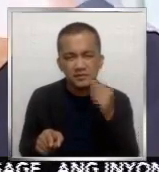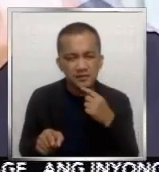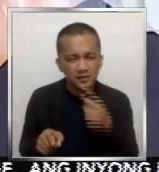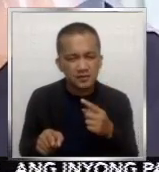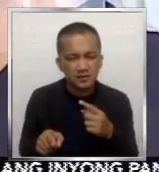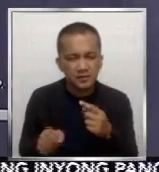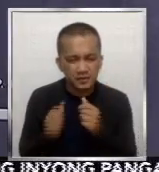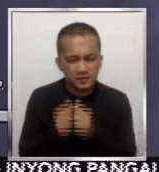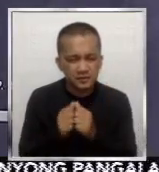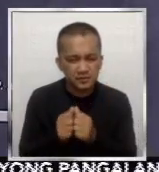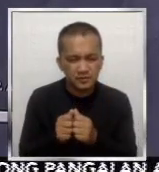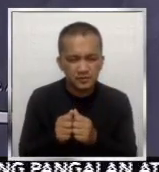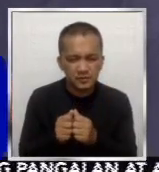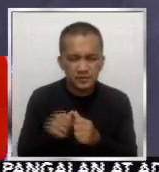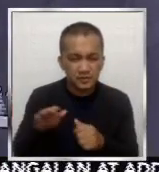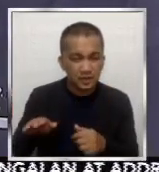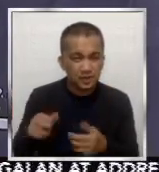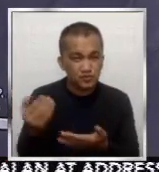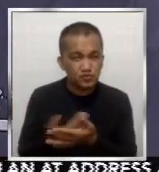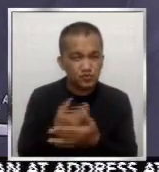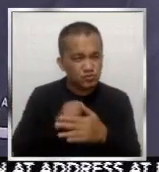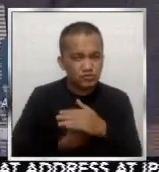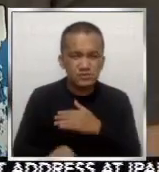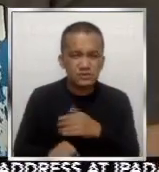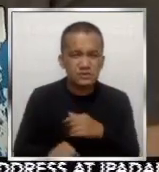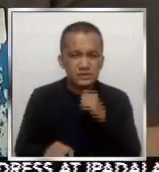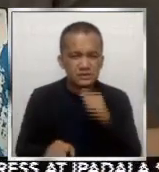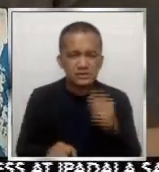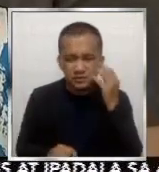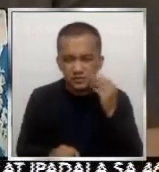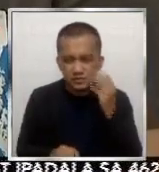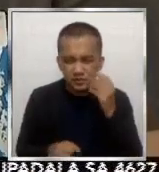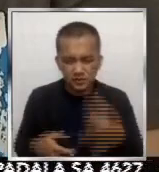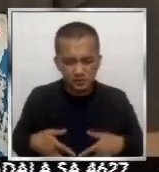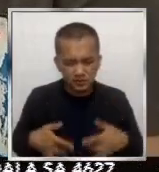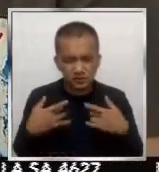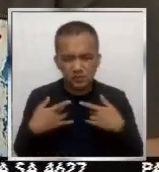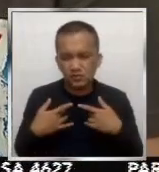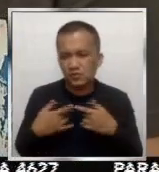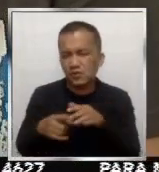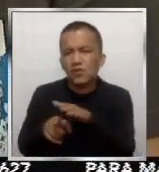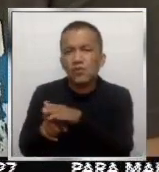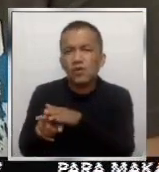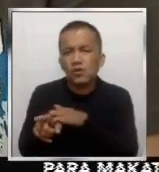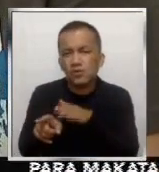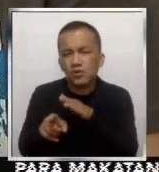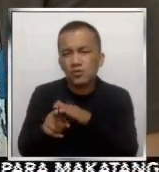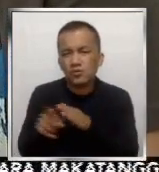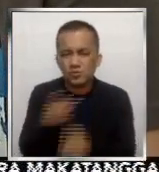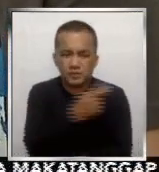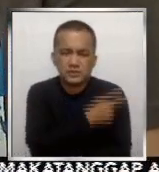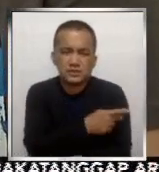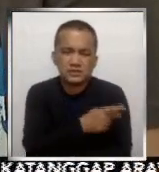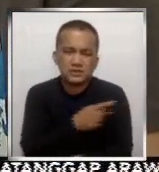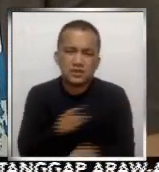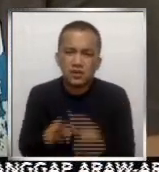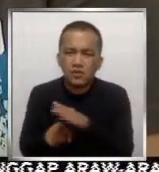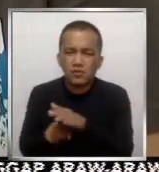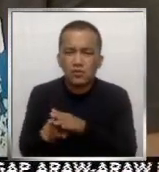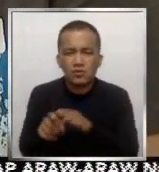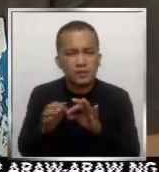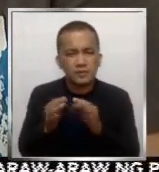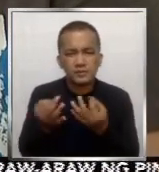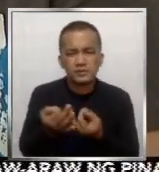na newborn. Hindi man lang niya naranasang mabuhay. Kawawa tong pasyente, kawawa yung pamilya. Hindi man lang nila alam, hindi man